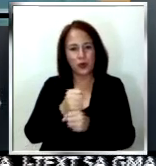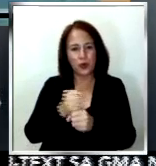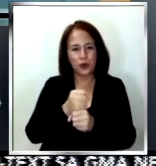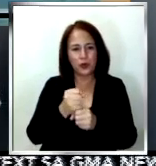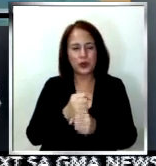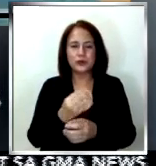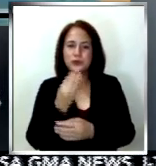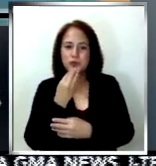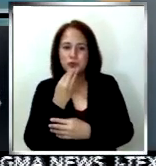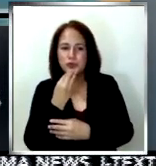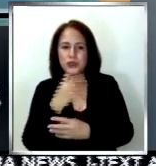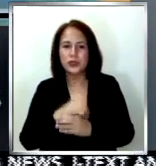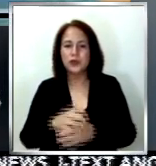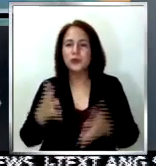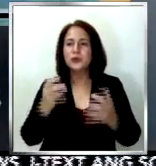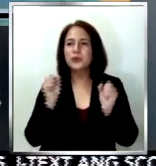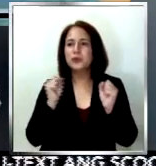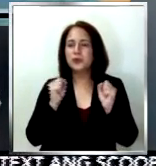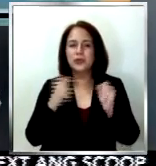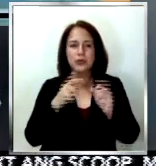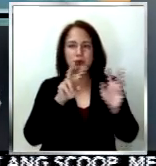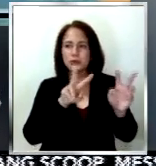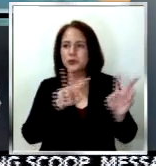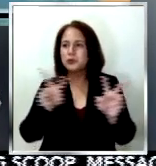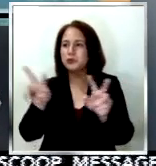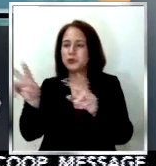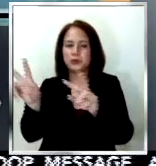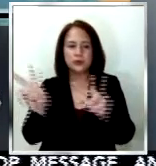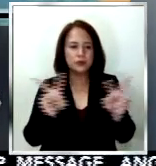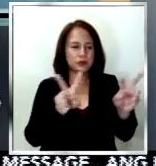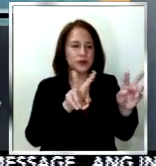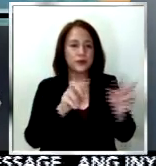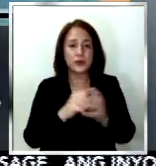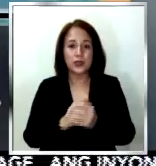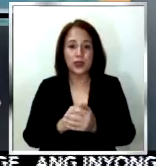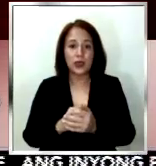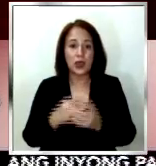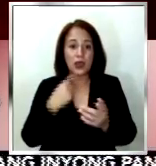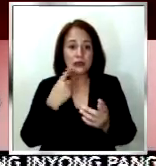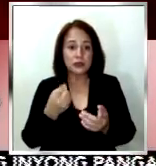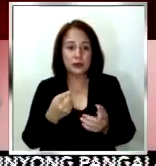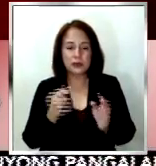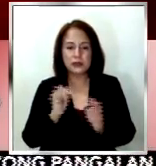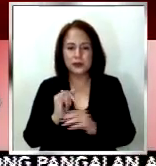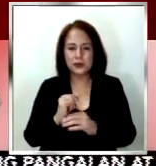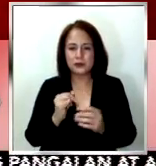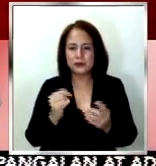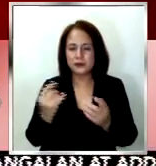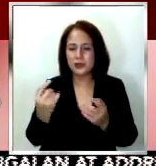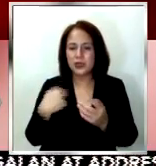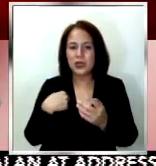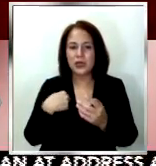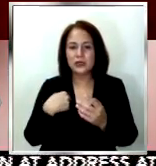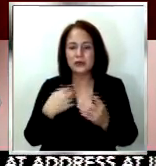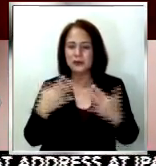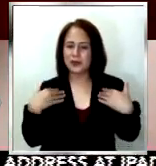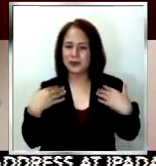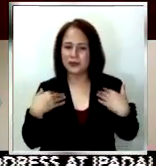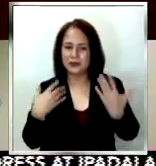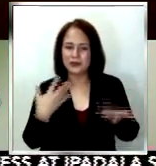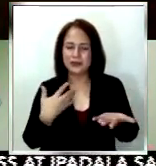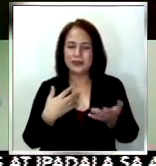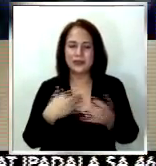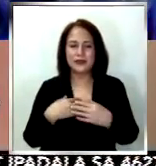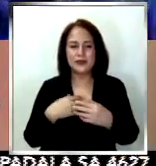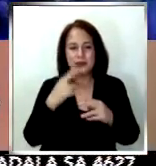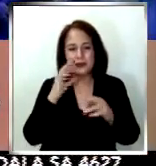ang lamig at ang view. Ang video nag-end sa cute kiss ng dalawa na nagpakilig sa fans. Muli ring magtatambal